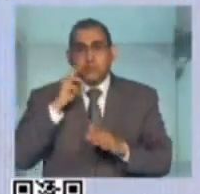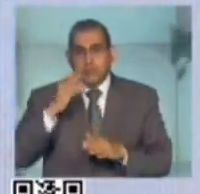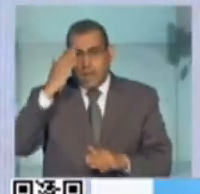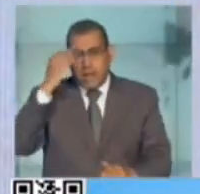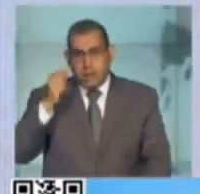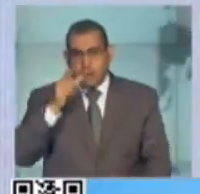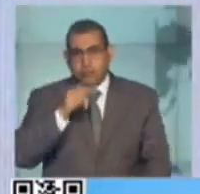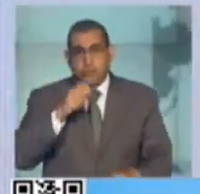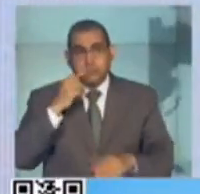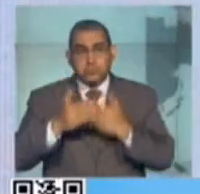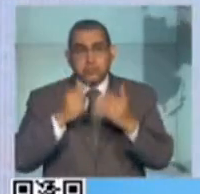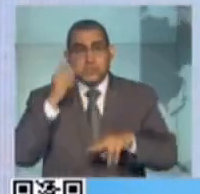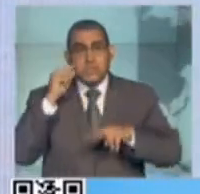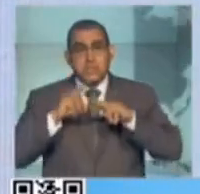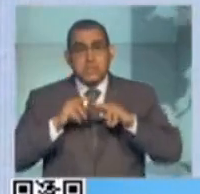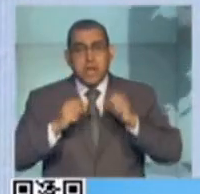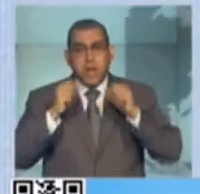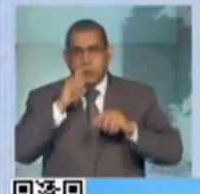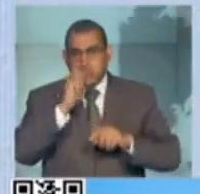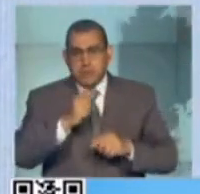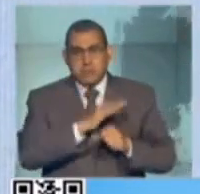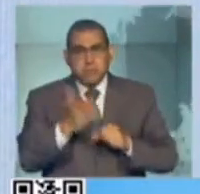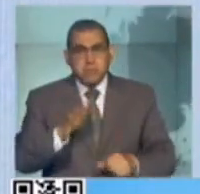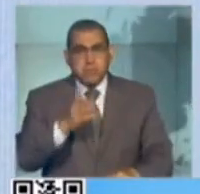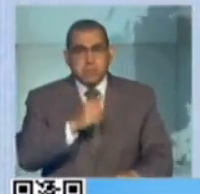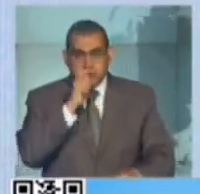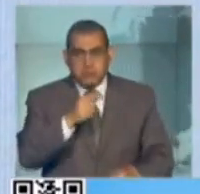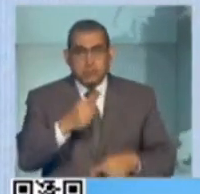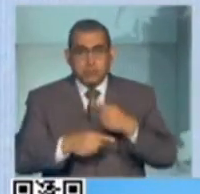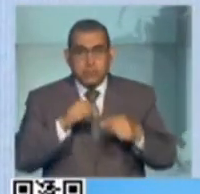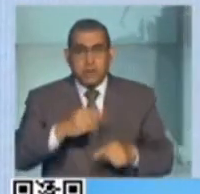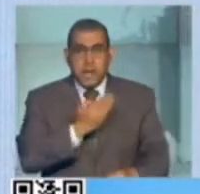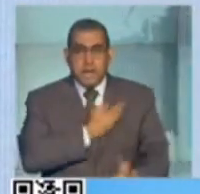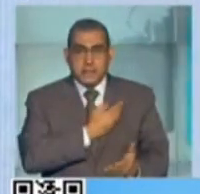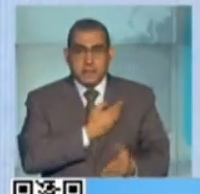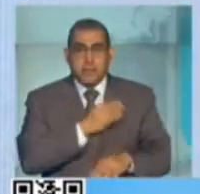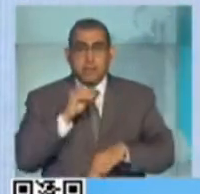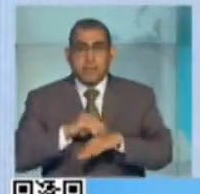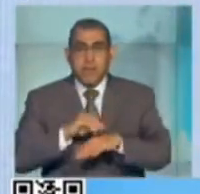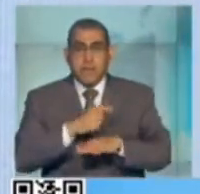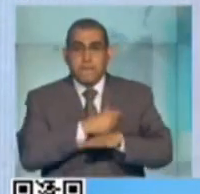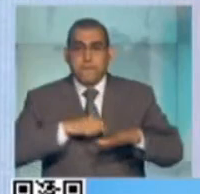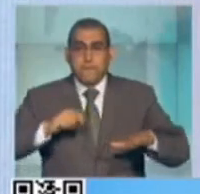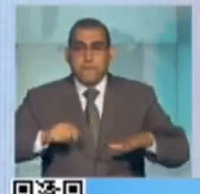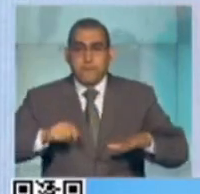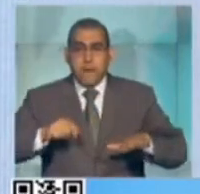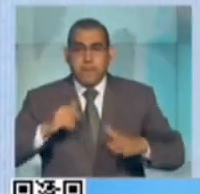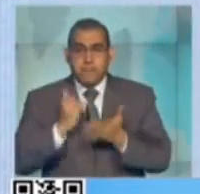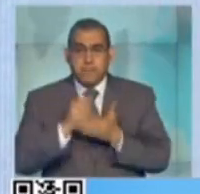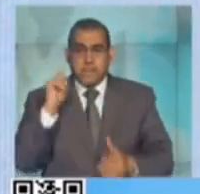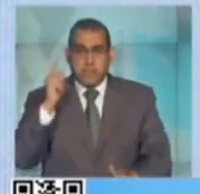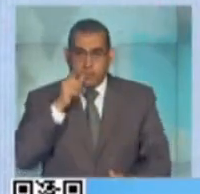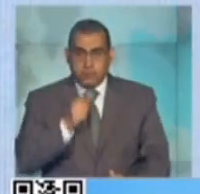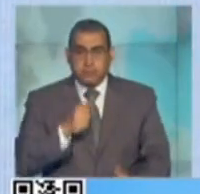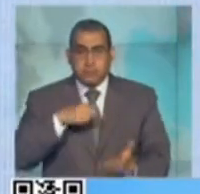التحية، في ظل ما ترتكبه إسرائيل من مجازر واعتداءات مستمرة على قطاع غزة، طالبت المحكمة الجنائية